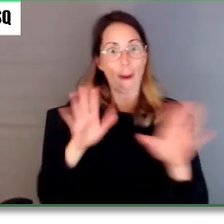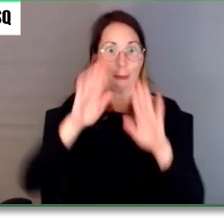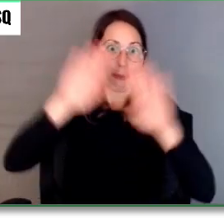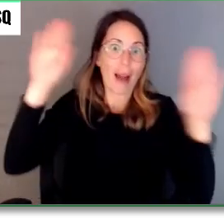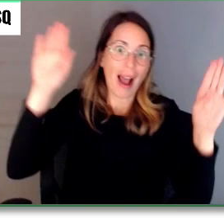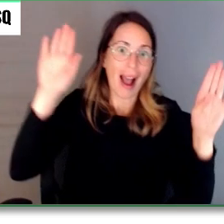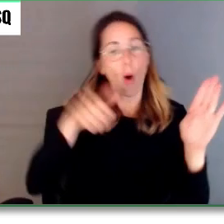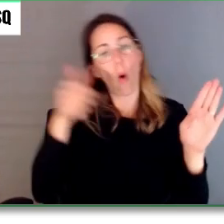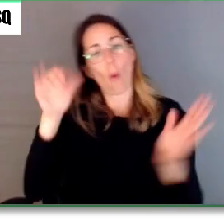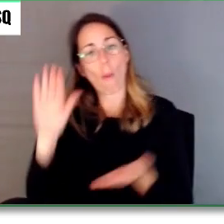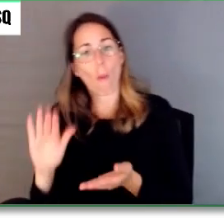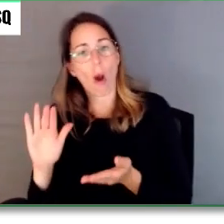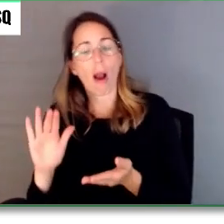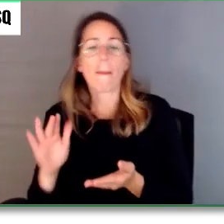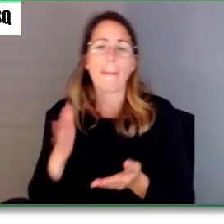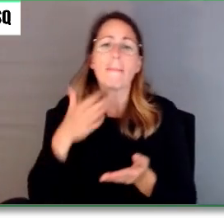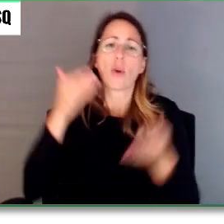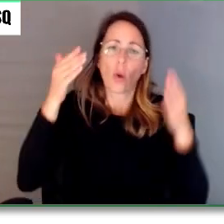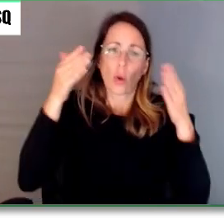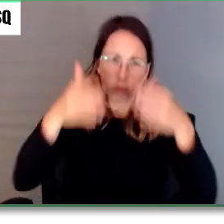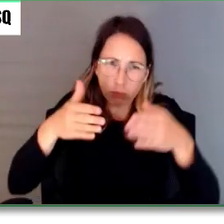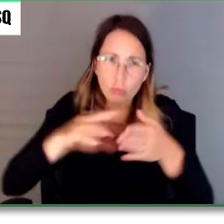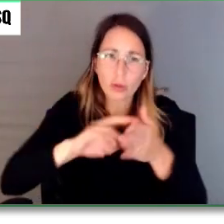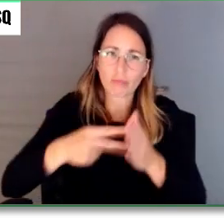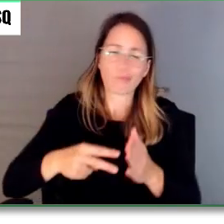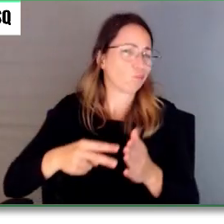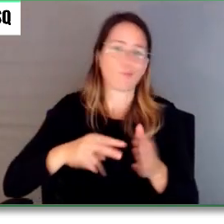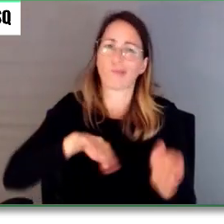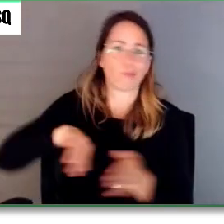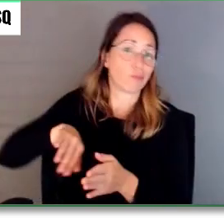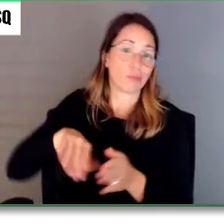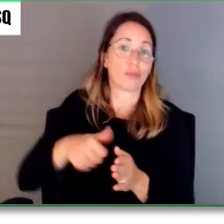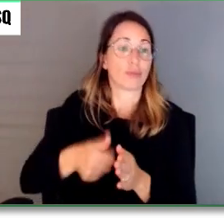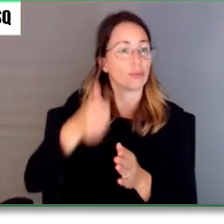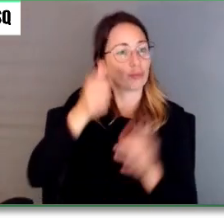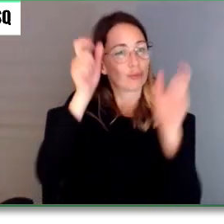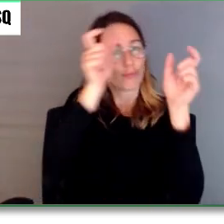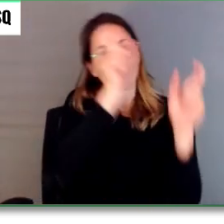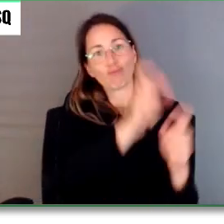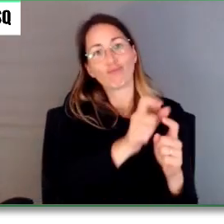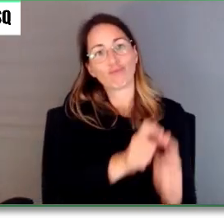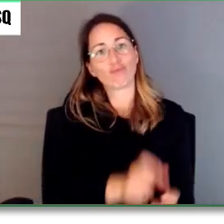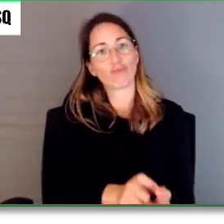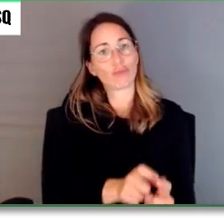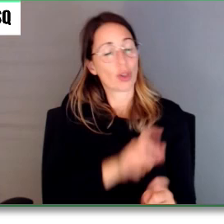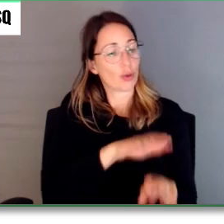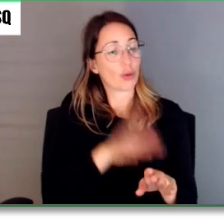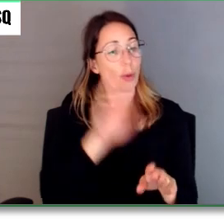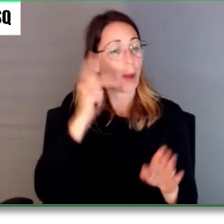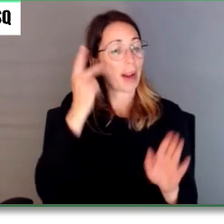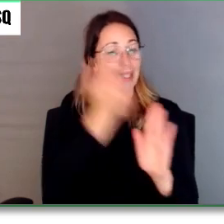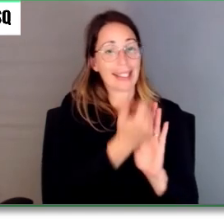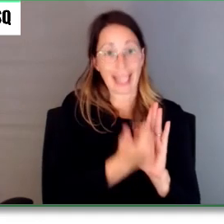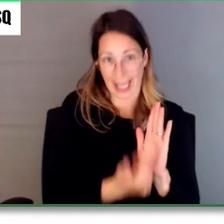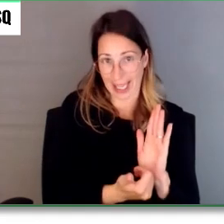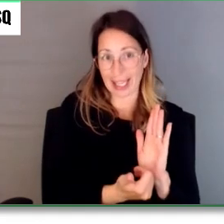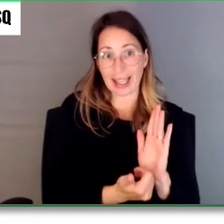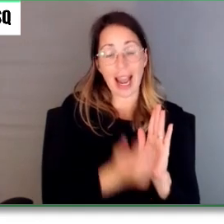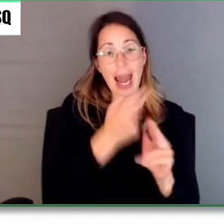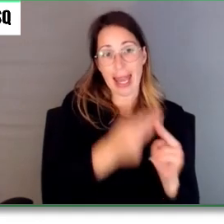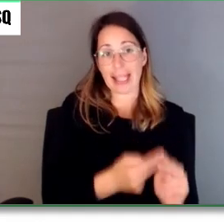définitions. On a géré une liste qui pourrait être utilisée. Donc, pour cette politique à ce moment-ci, la liste, évidemment, peut changer dans